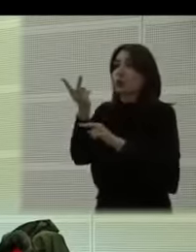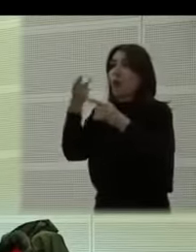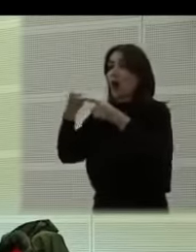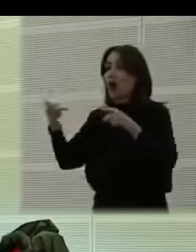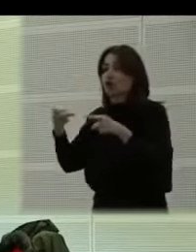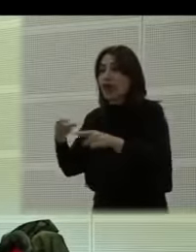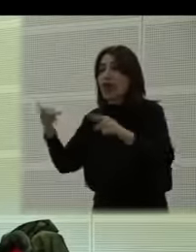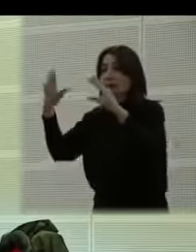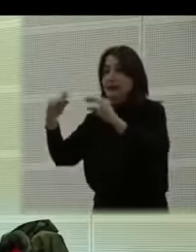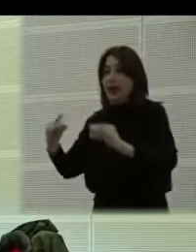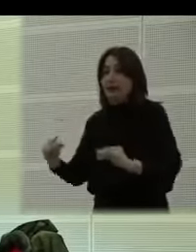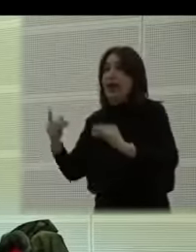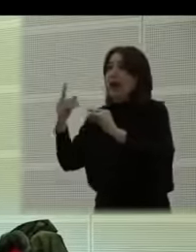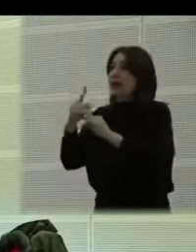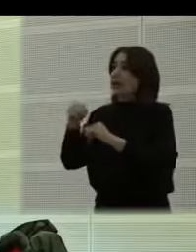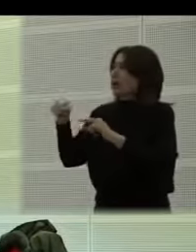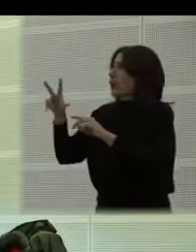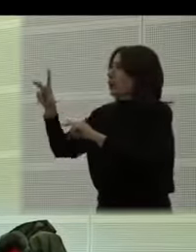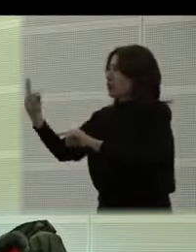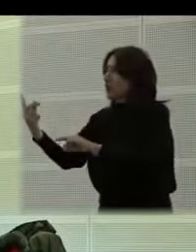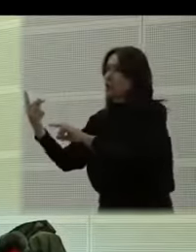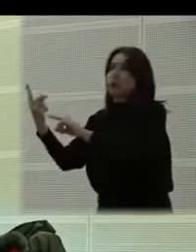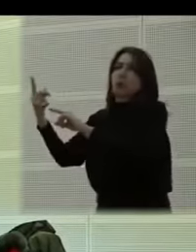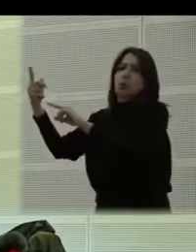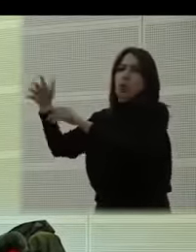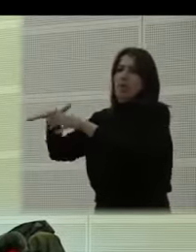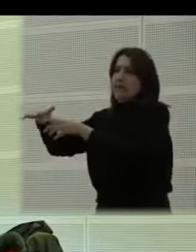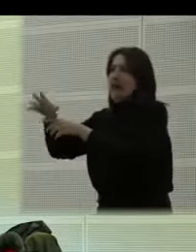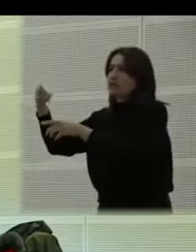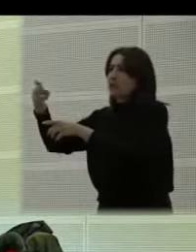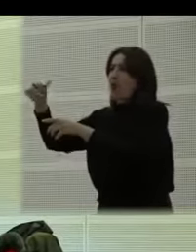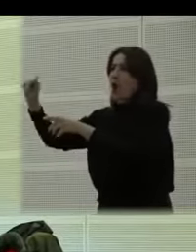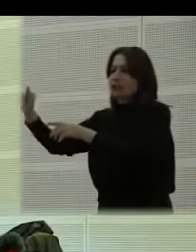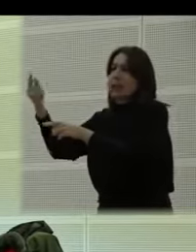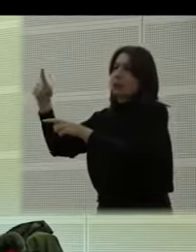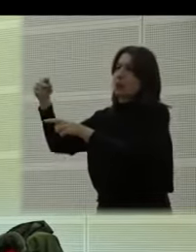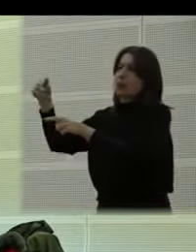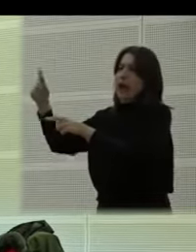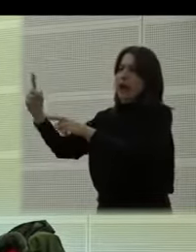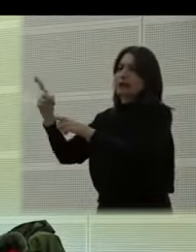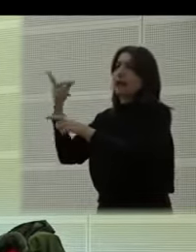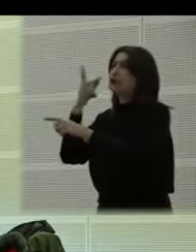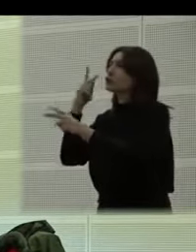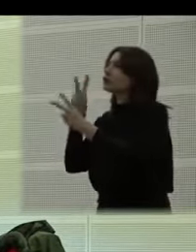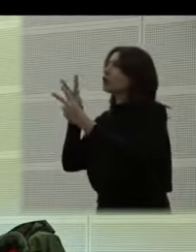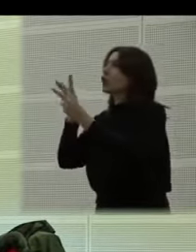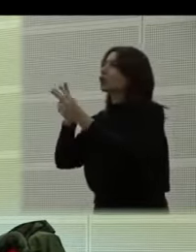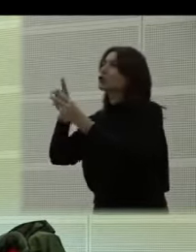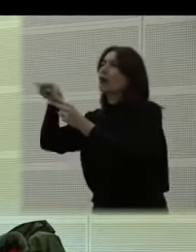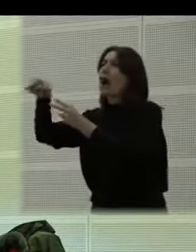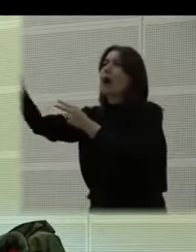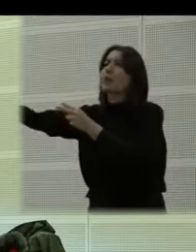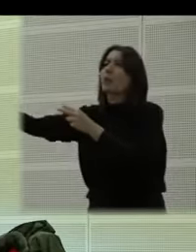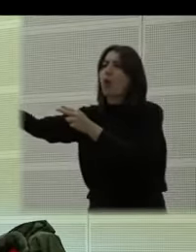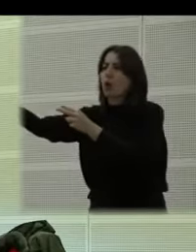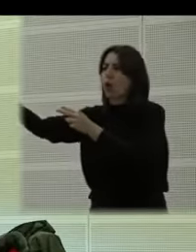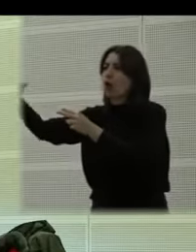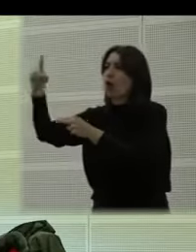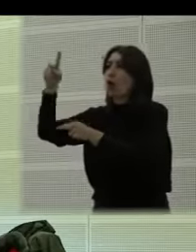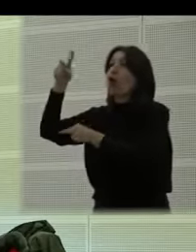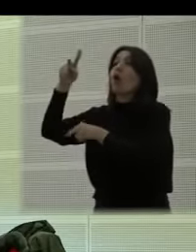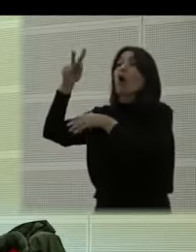oggi, il 31 in piazza con Motta e con Nada, e noi ci rivediamo il prossimo anno, l'8